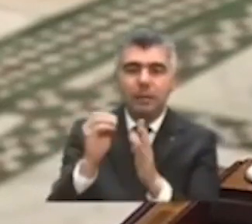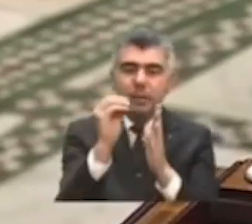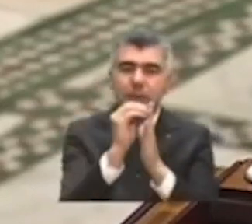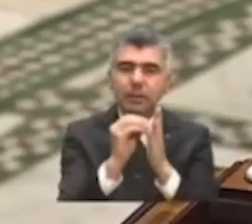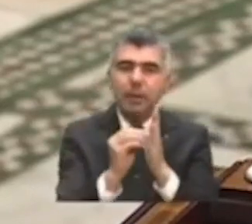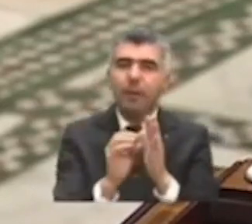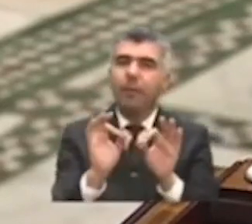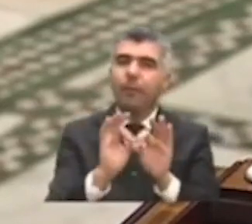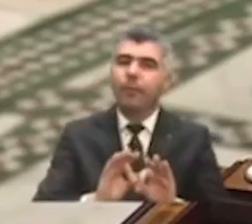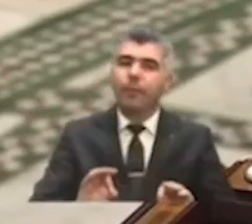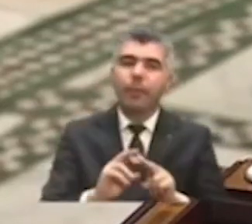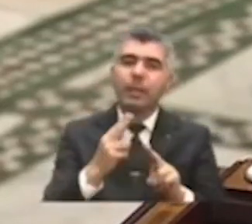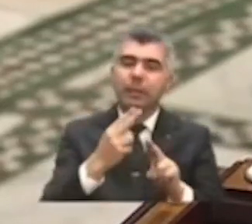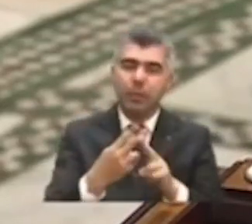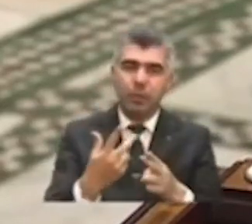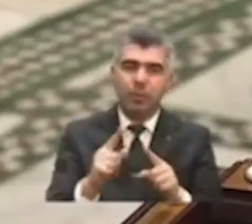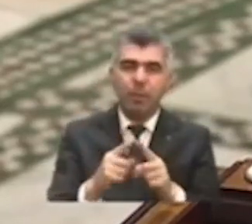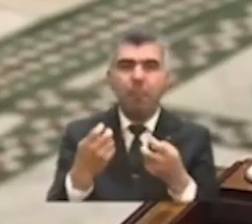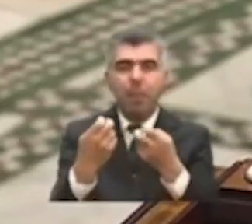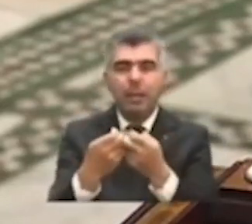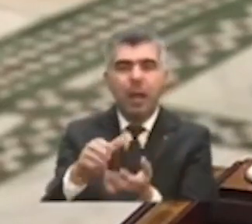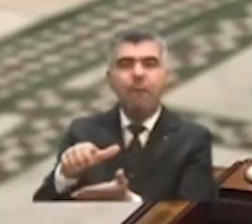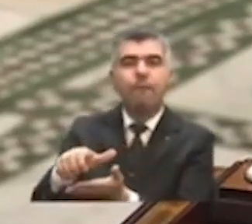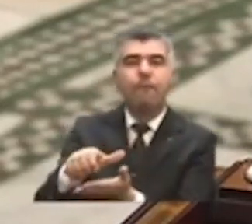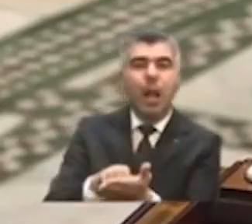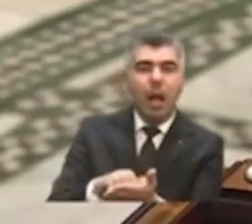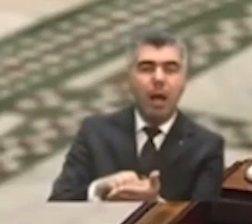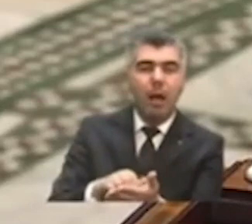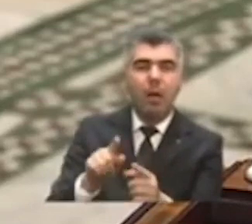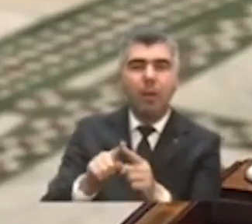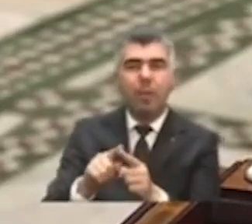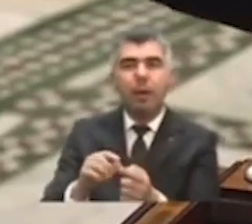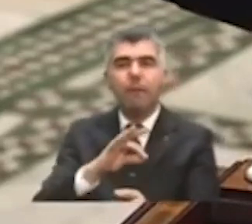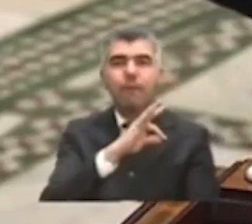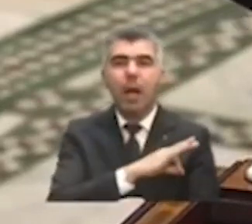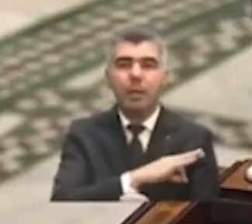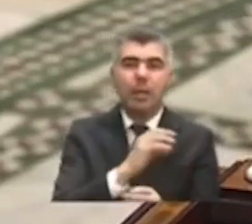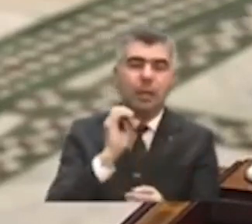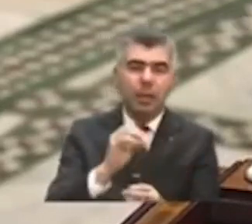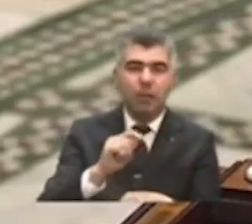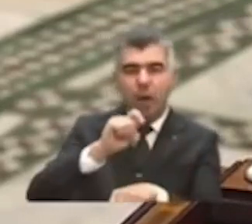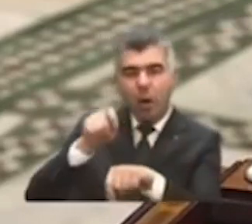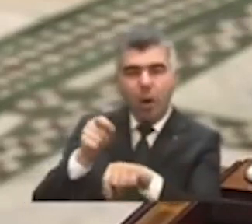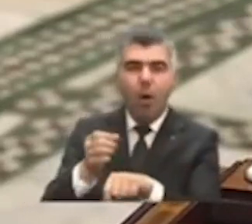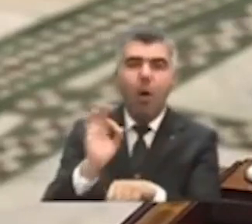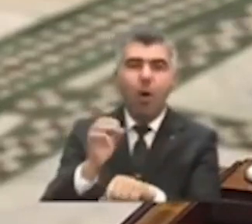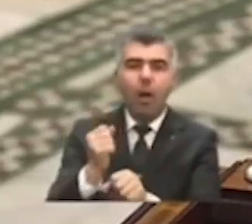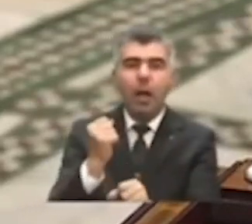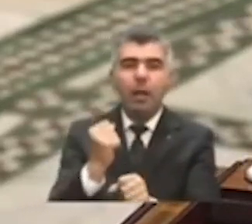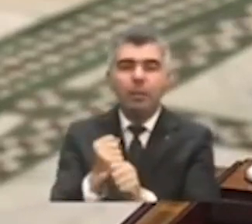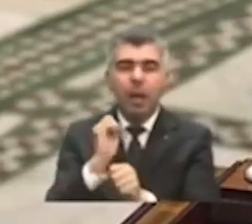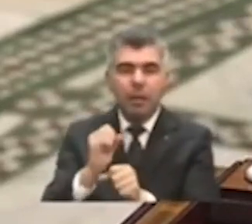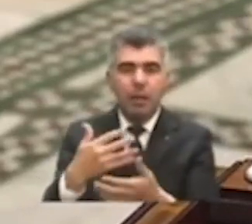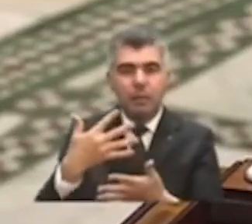الخانات. كاين اللي هو فلاح ومقيد في الريجستر ديال الفلاح وكان كيستافد من الرماد، وكان اللي هو صناع تقليدي كان كيستافد من الرماد، من بعد قالوا لي انت